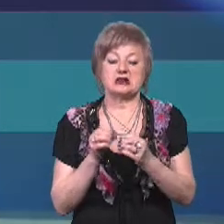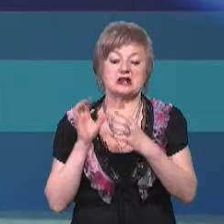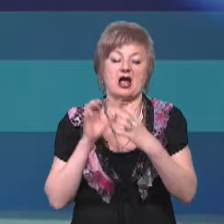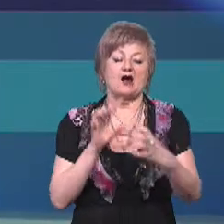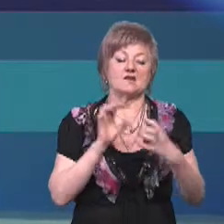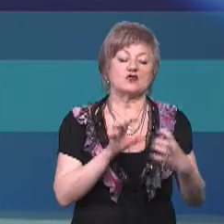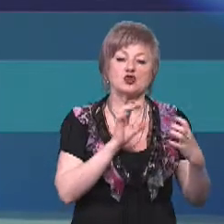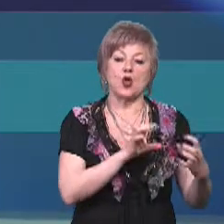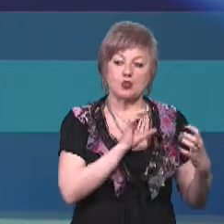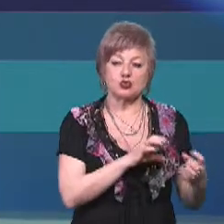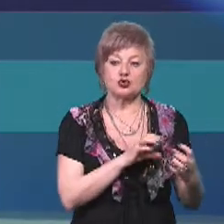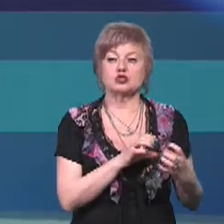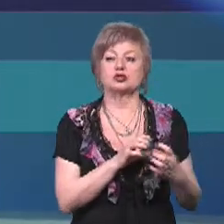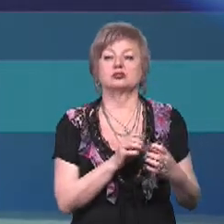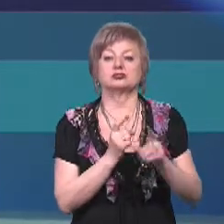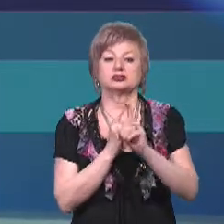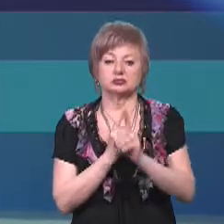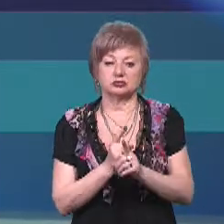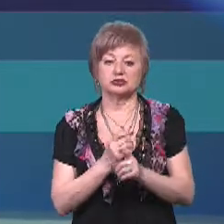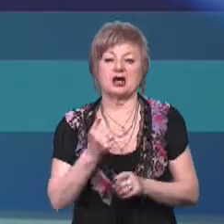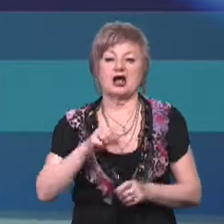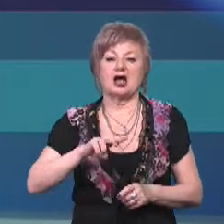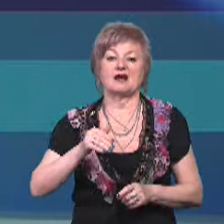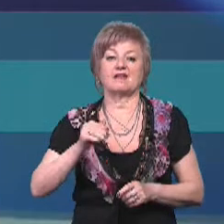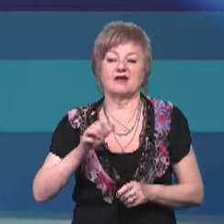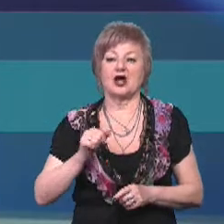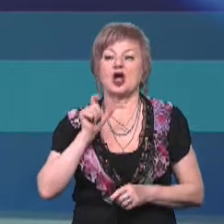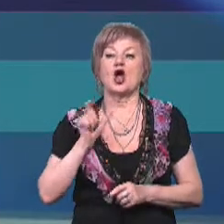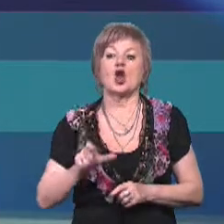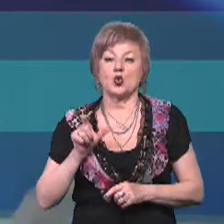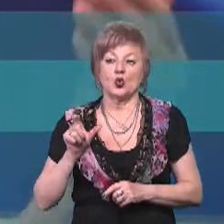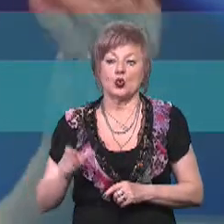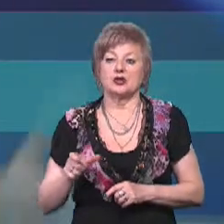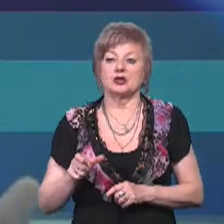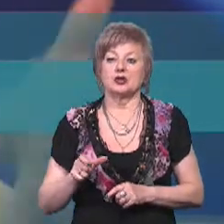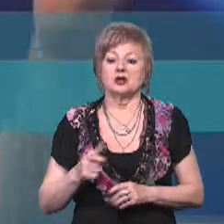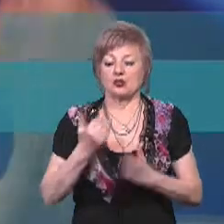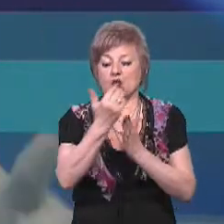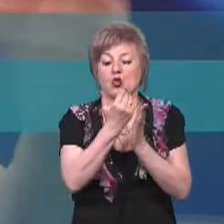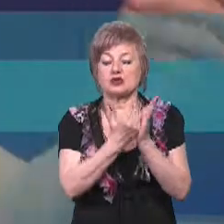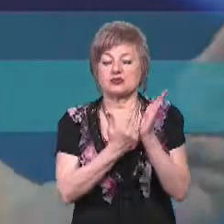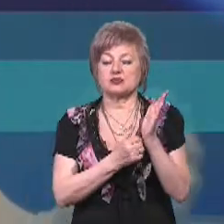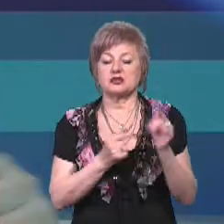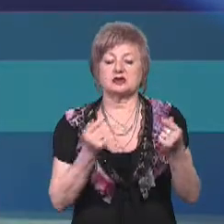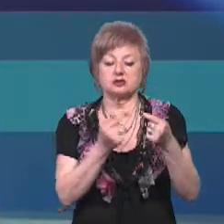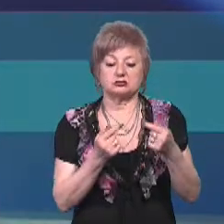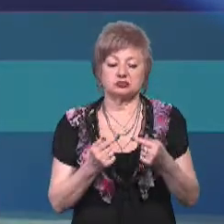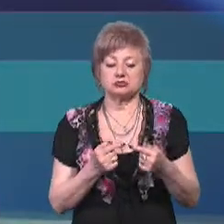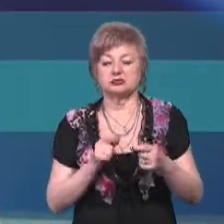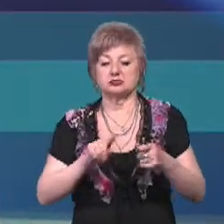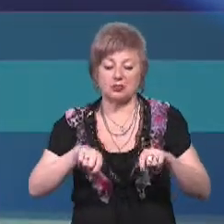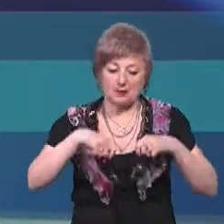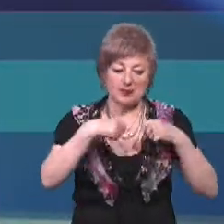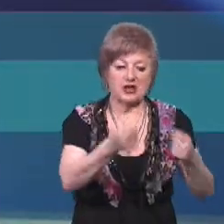автобусів, там у супроводженні спецпідрозділу «Альфа», і людей, власне кажучи, звіряли по спискам і з речами передавали на ту